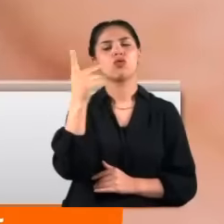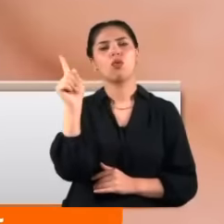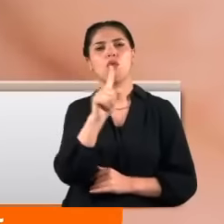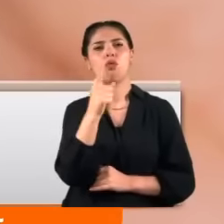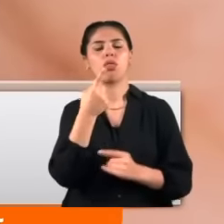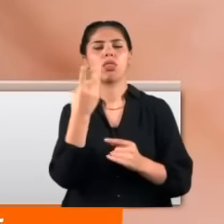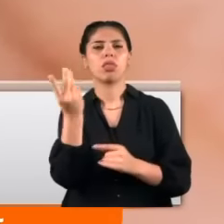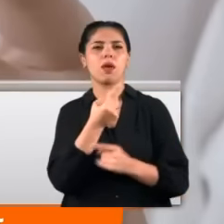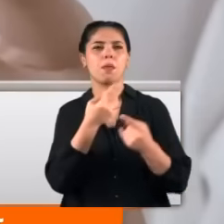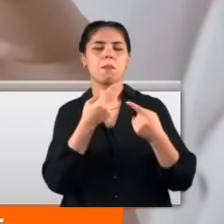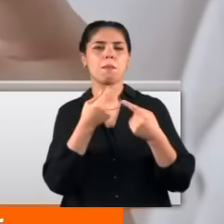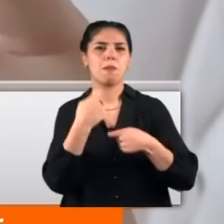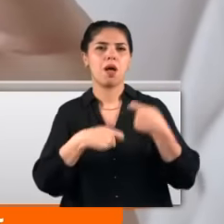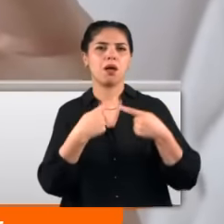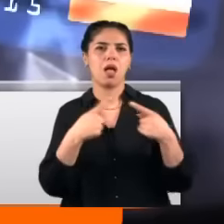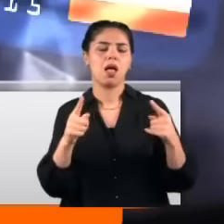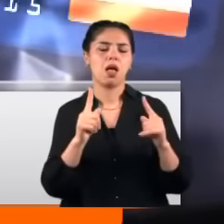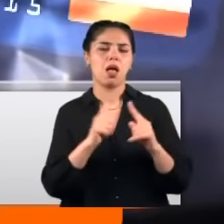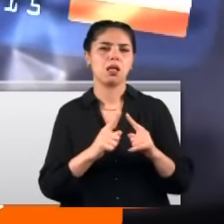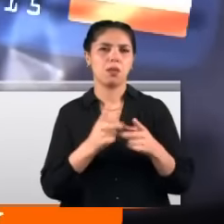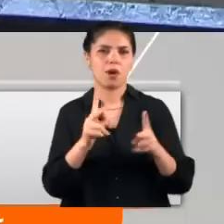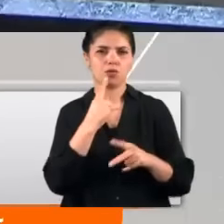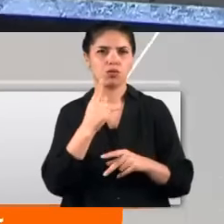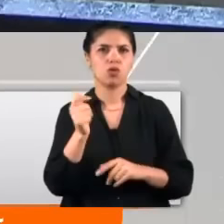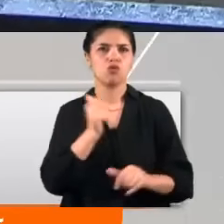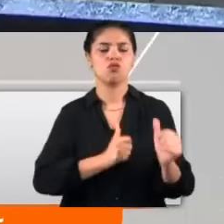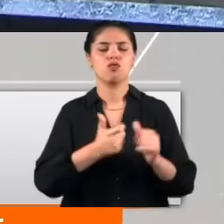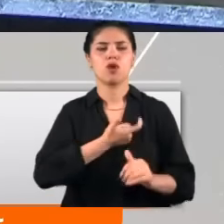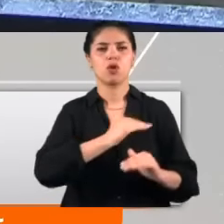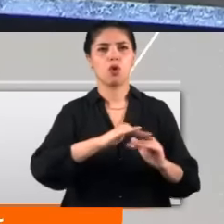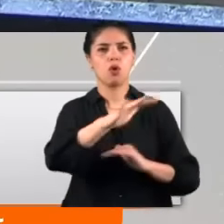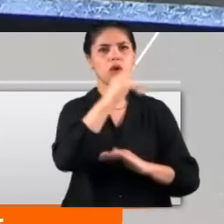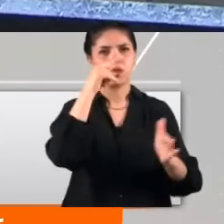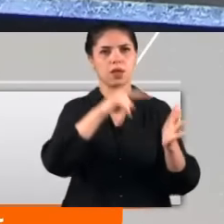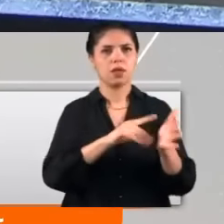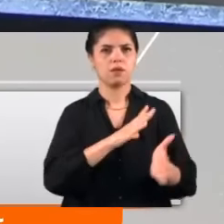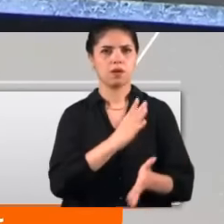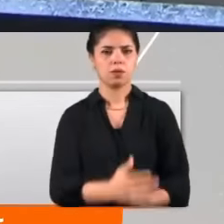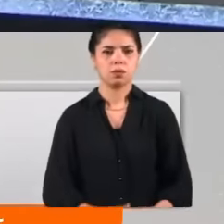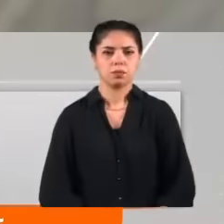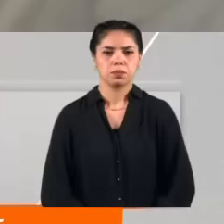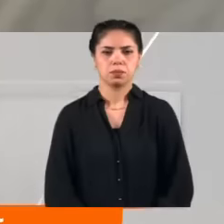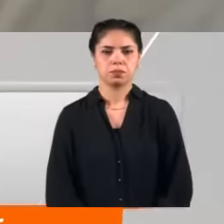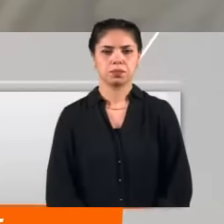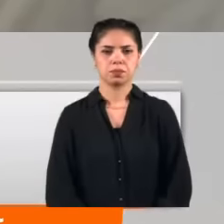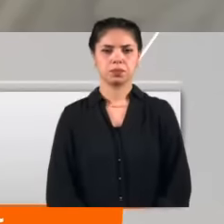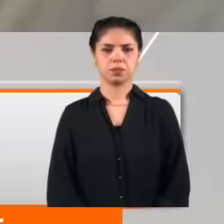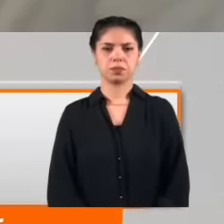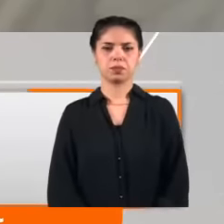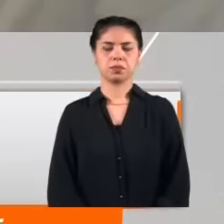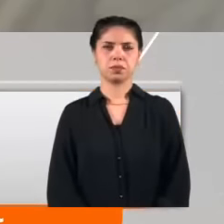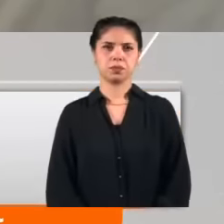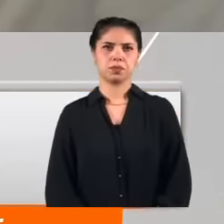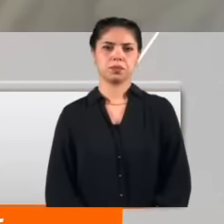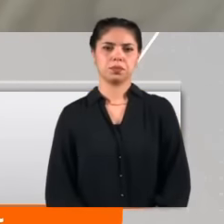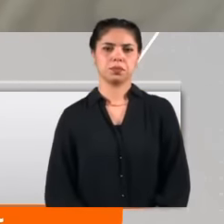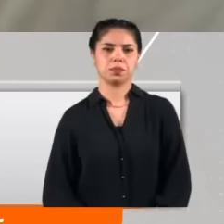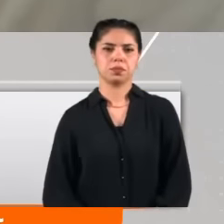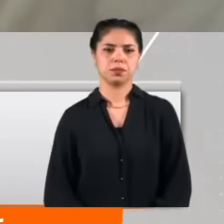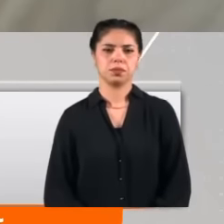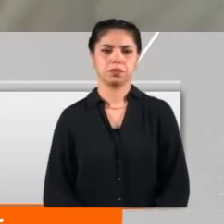hesap açtırıyorlar. Hedefse üniversite öğrencileri. Ben 24 yaşındayım. Açık öğretimden üniversite öğrencisiyim. Benim gibi milyonlarca insan